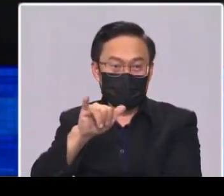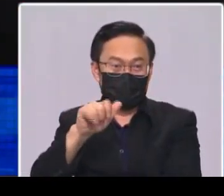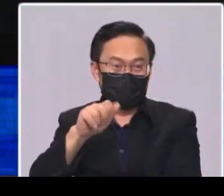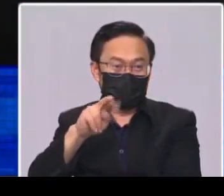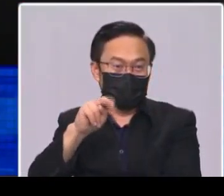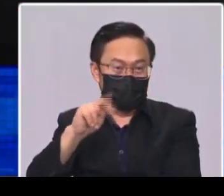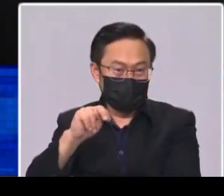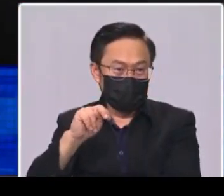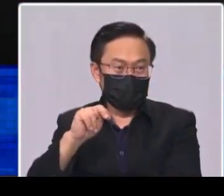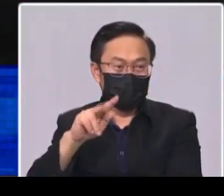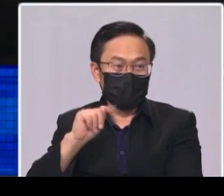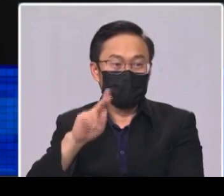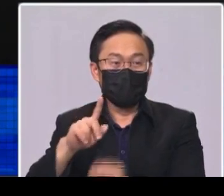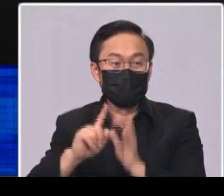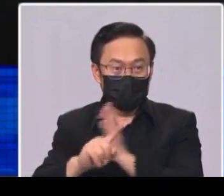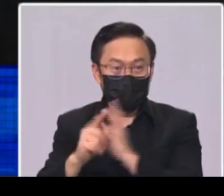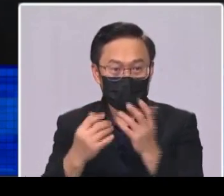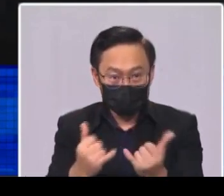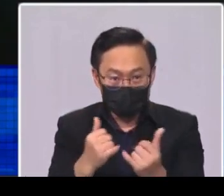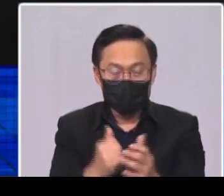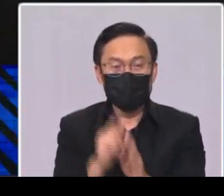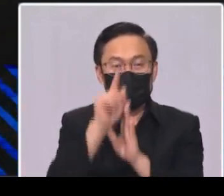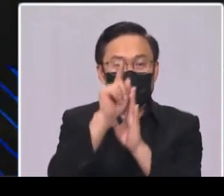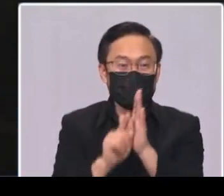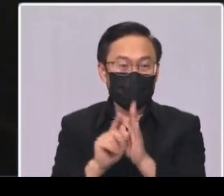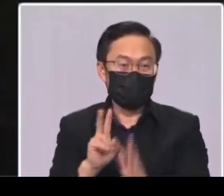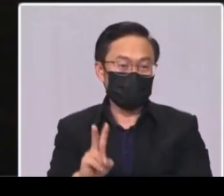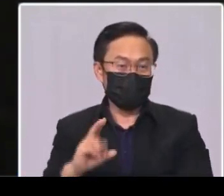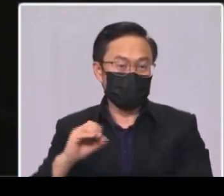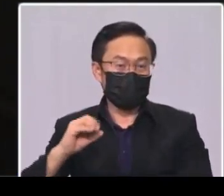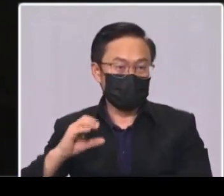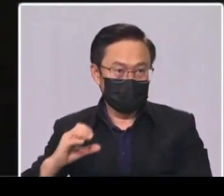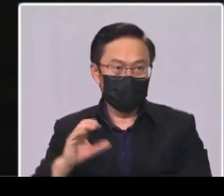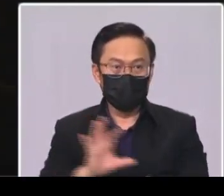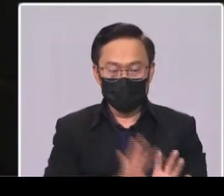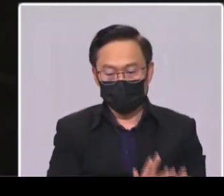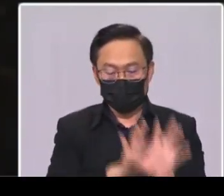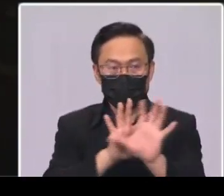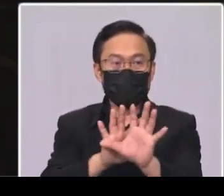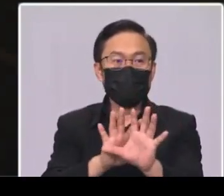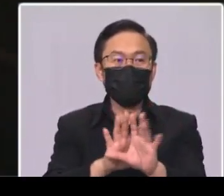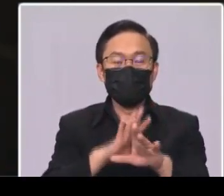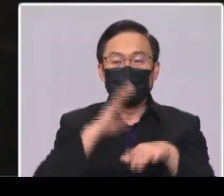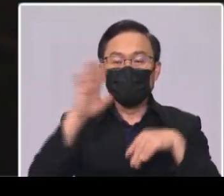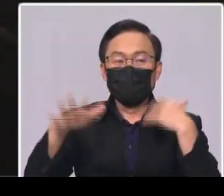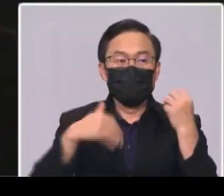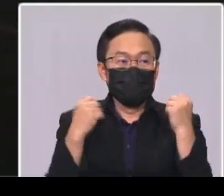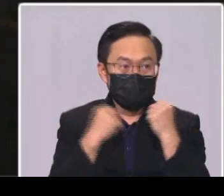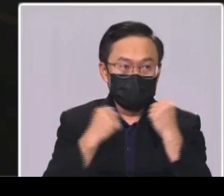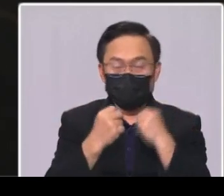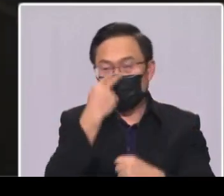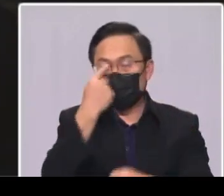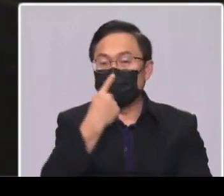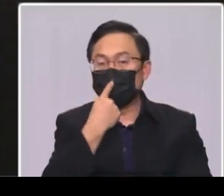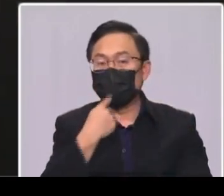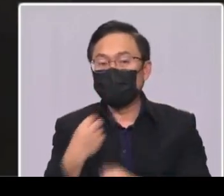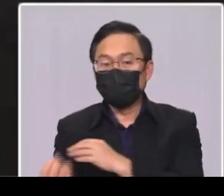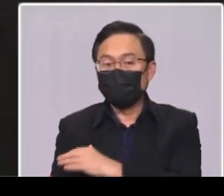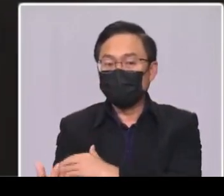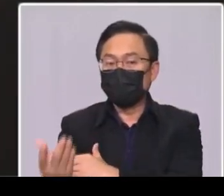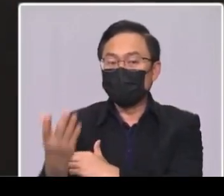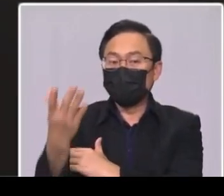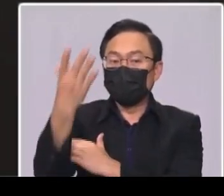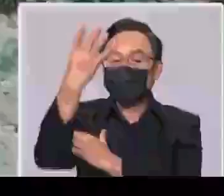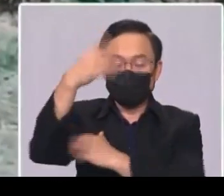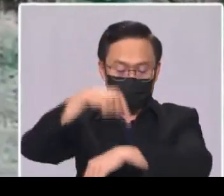เลยนะฮะพระที่สวยมากเมื่อสักครู่นี้นะแล้วบุคคลนะคะคือจุดมุ่งหมายไม่ได้แค่สัมผัสอากาศหนาวแต่อยากไปเห็นพระอาทิตย์ขึ้นด้วย